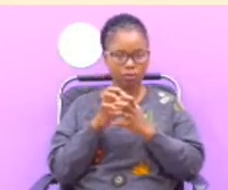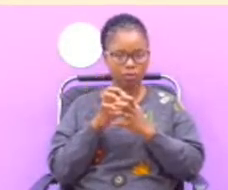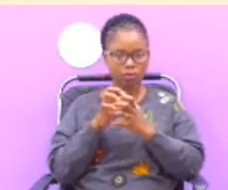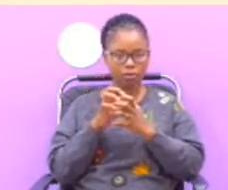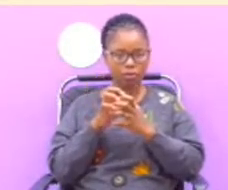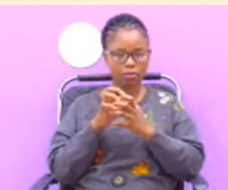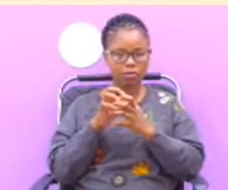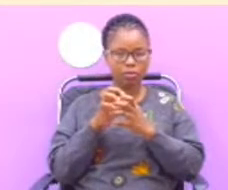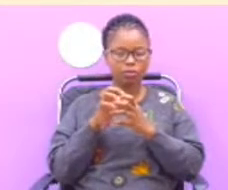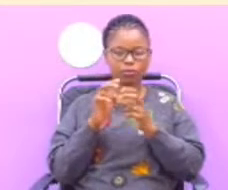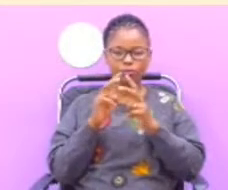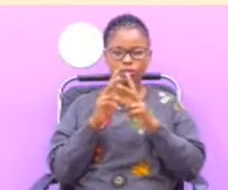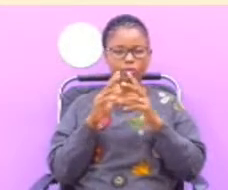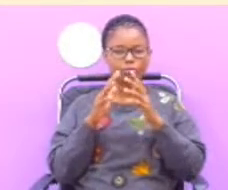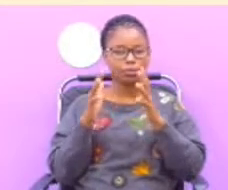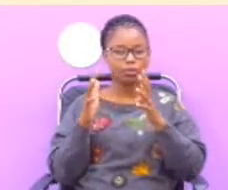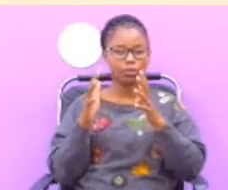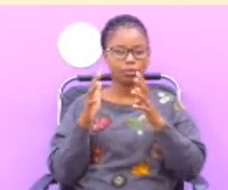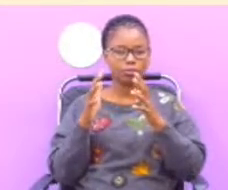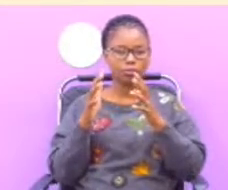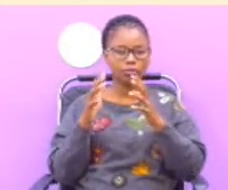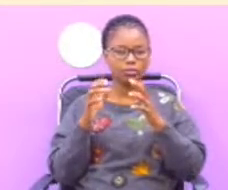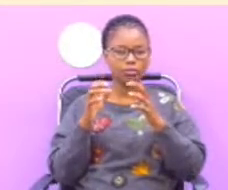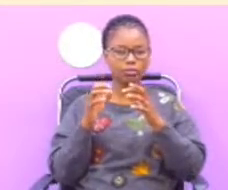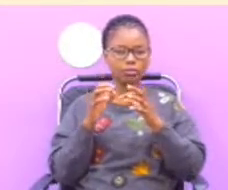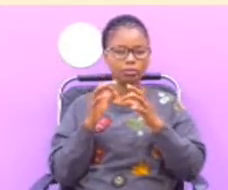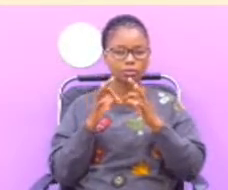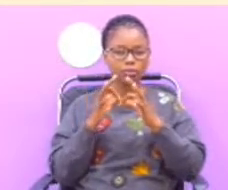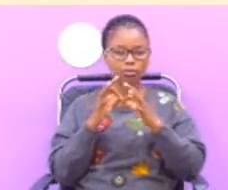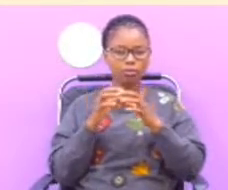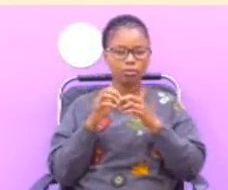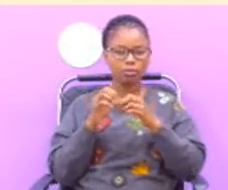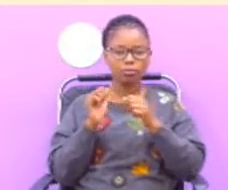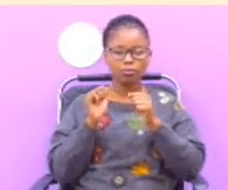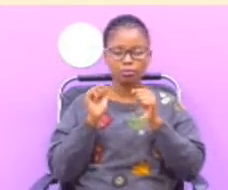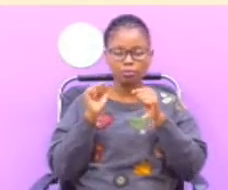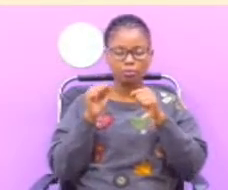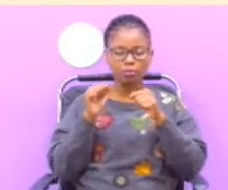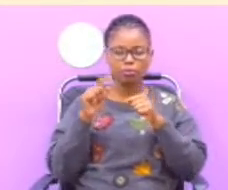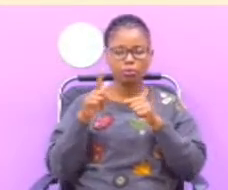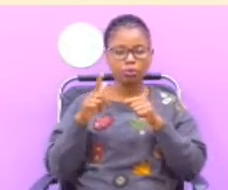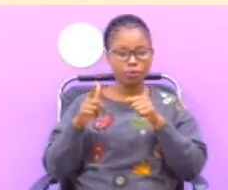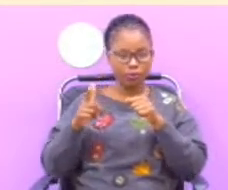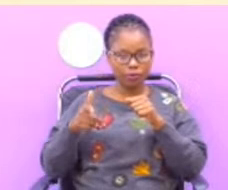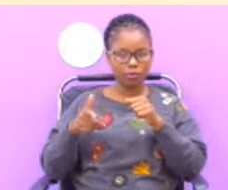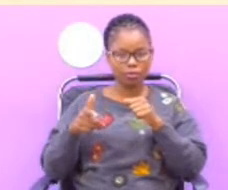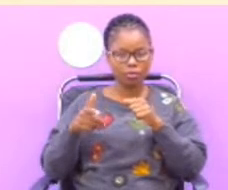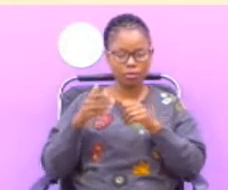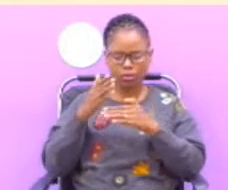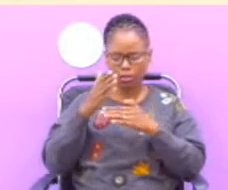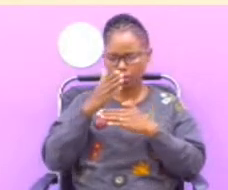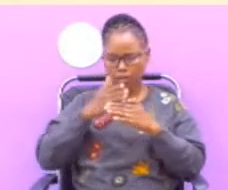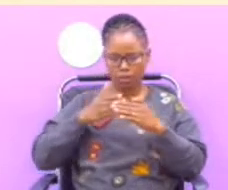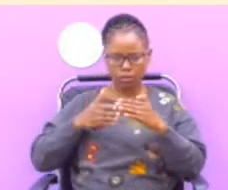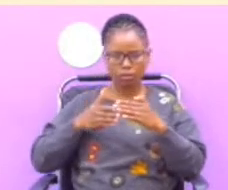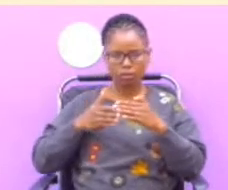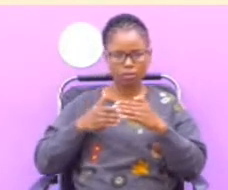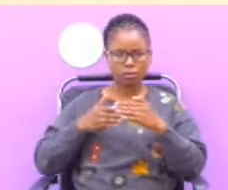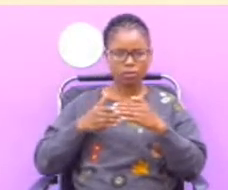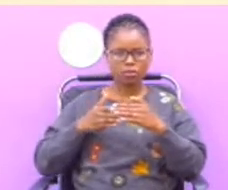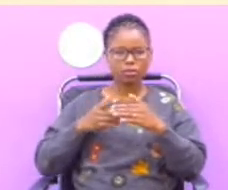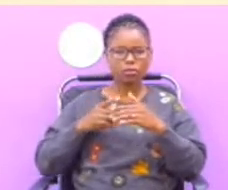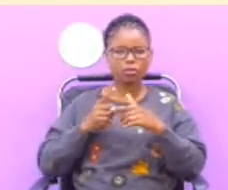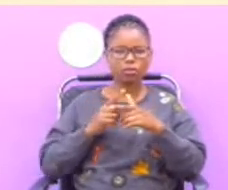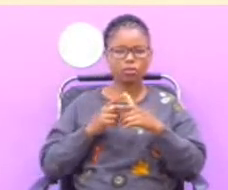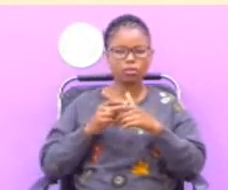Neilu maine ne. Tadua goroni kogoroni ukarumo kogoro kumwe uwewe. Egati nania. Leu waka kioro